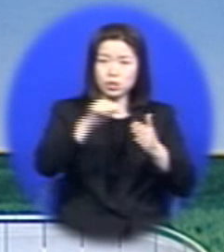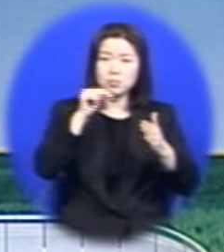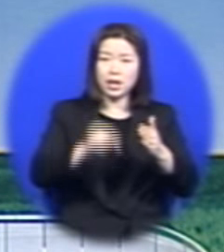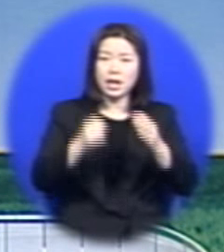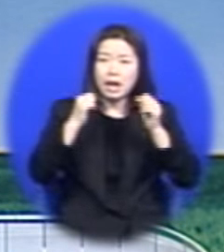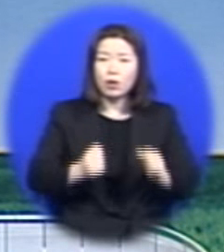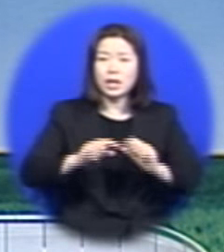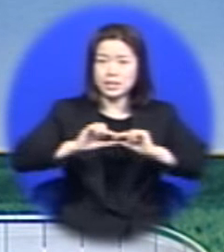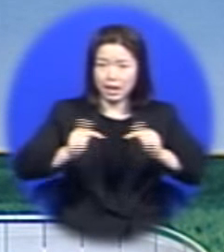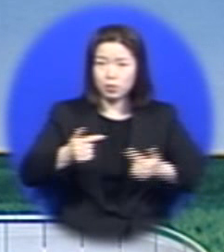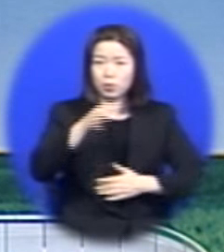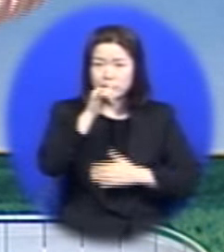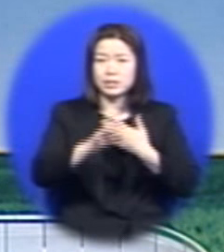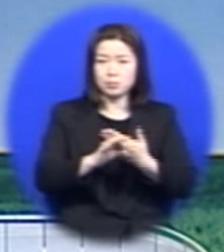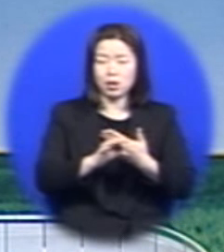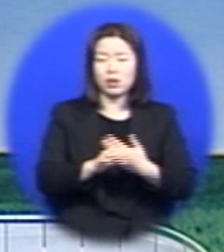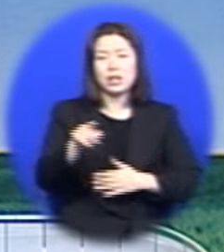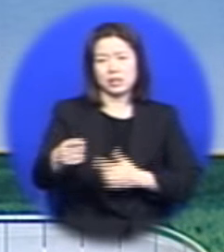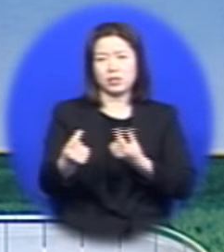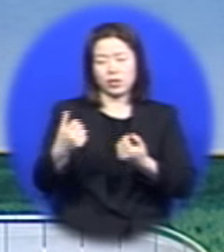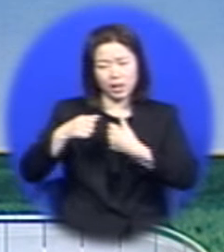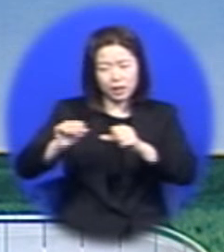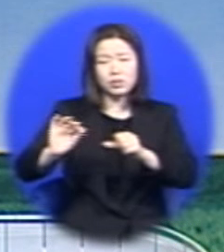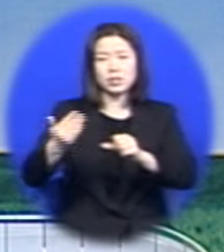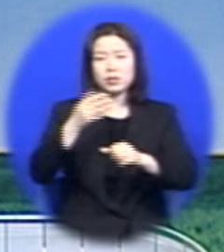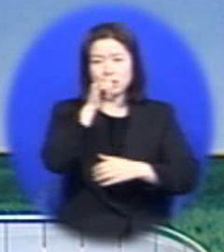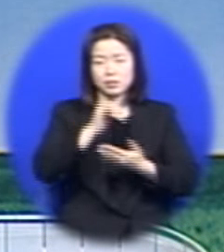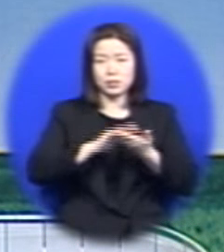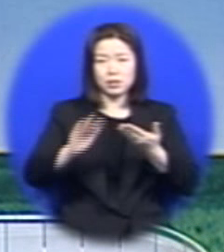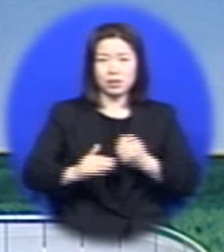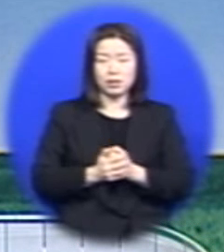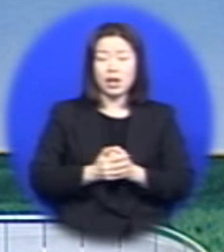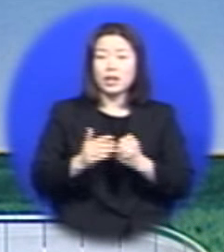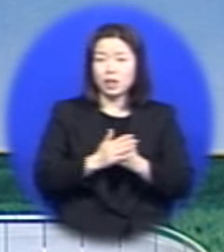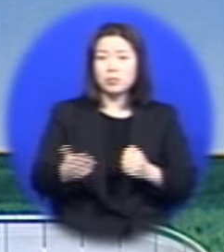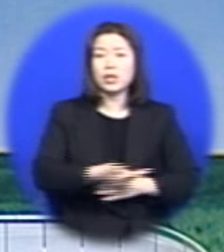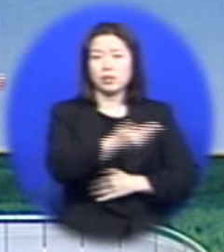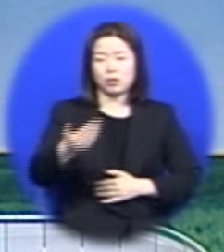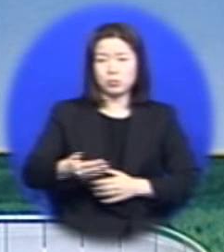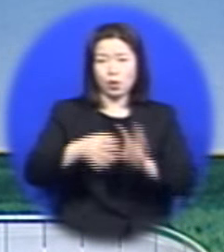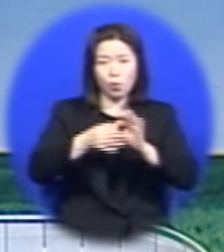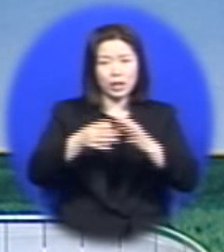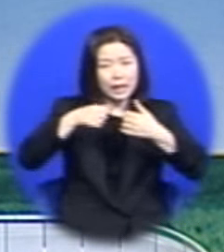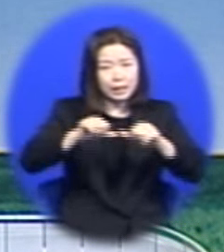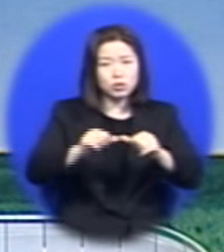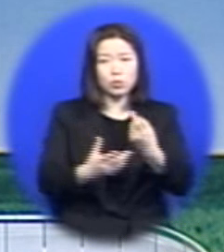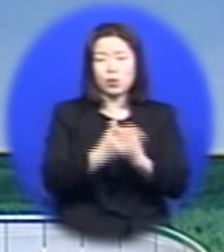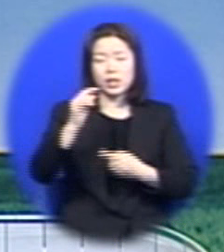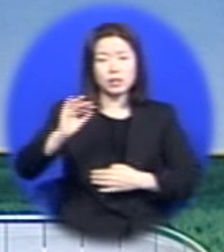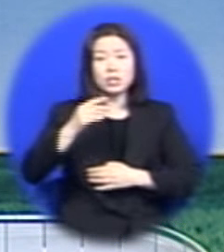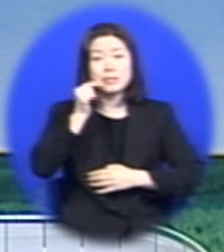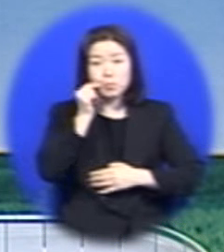있으면 그러면 그렇게 되는 것입니다. 그러므로 여러분 관계가 깨어지고 하나가 되지